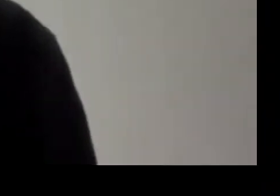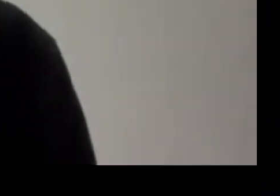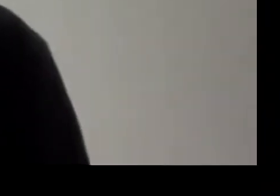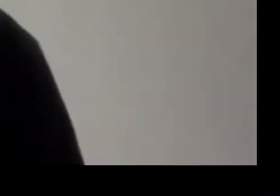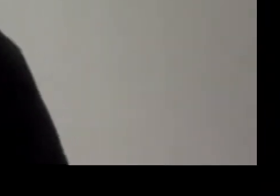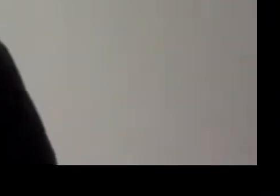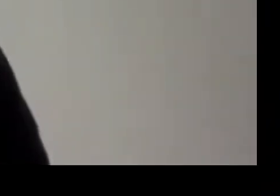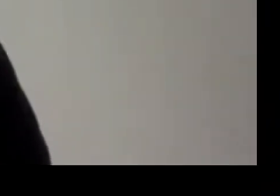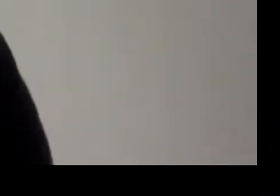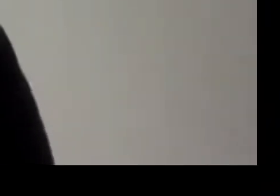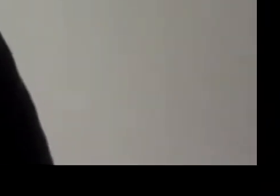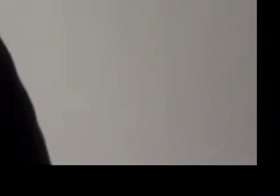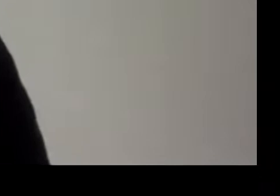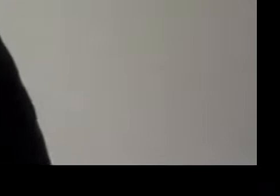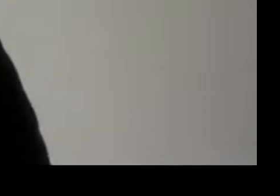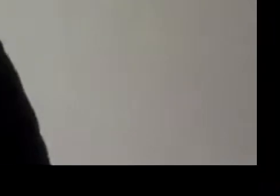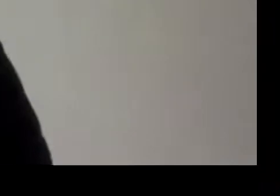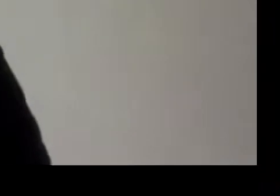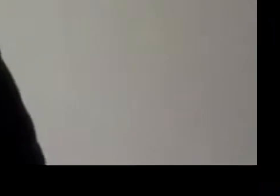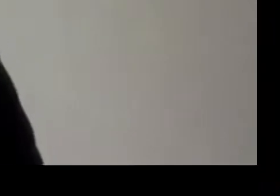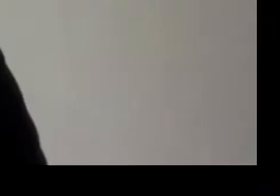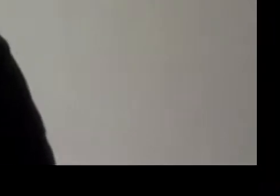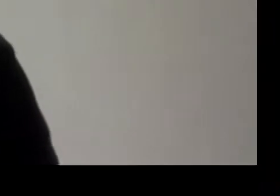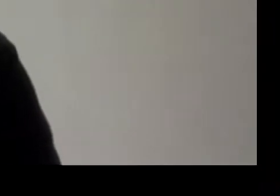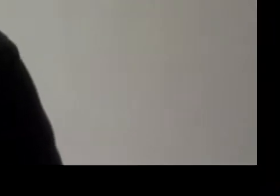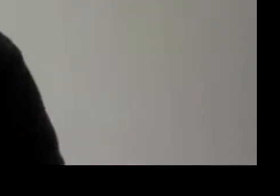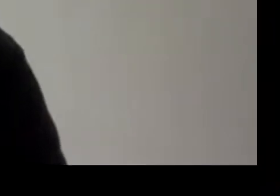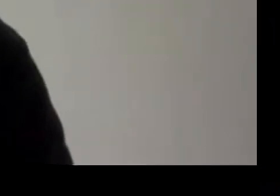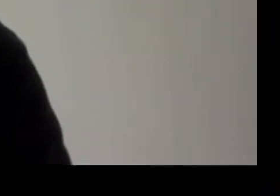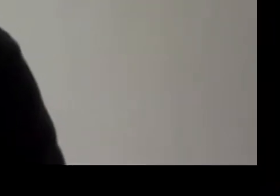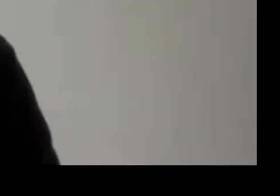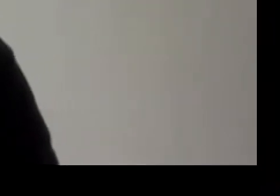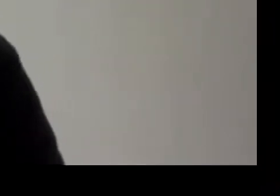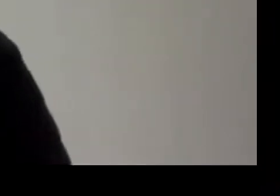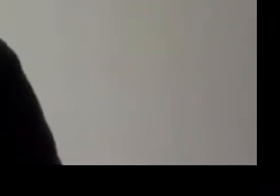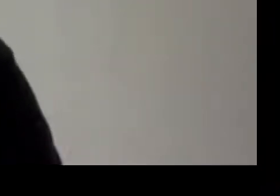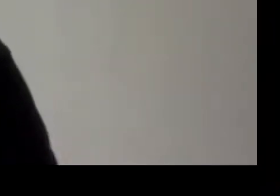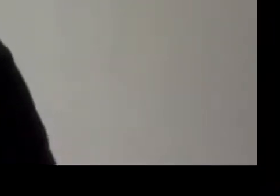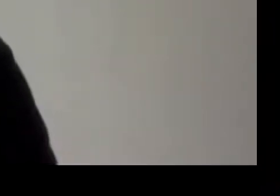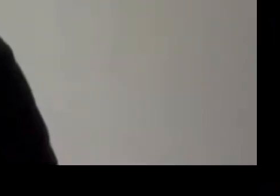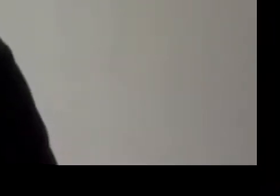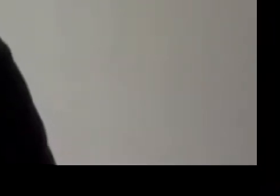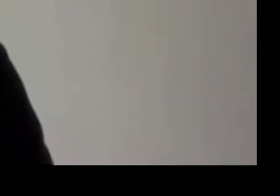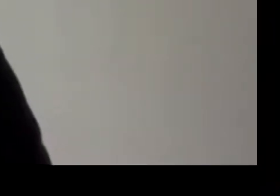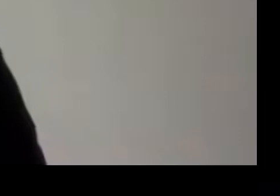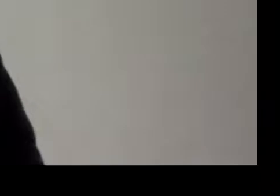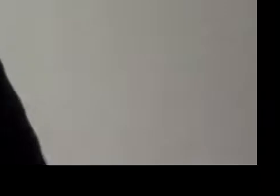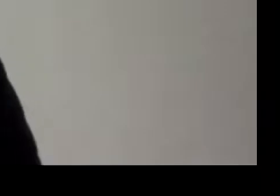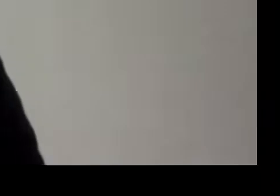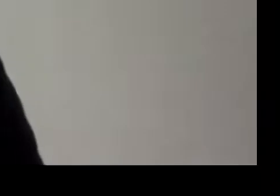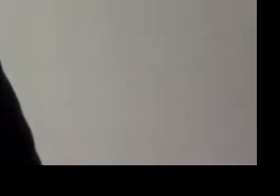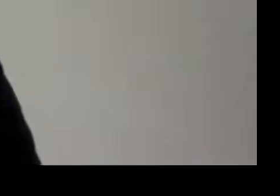est une ergothérapeute. Puis elle est danseuse professionnelle aussi. Puis moi et Mélissa, on donne des